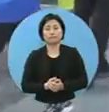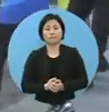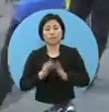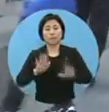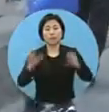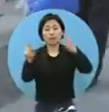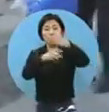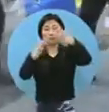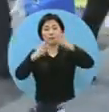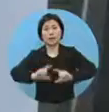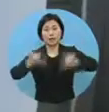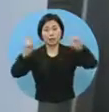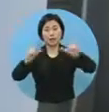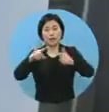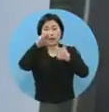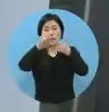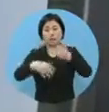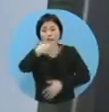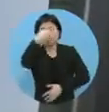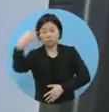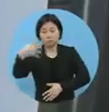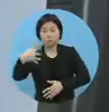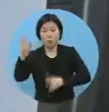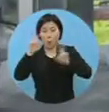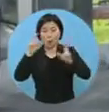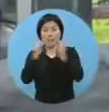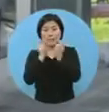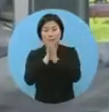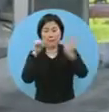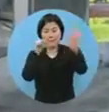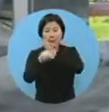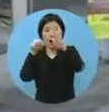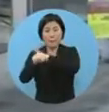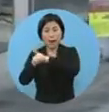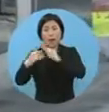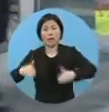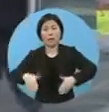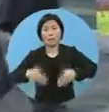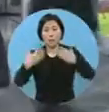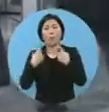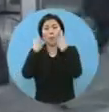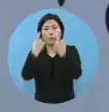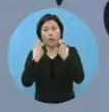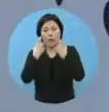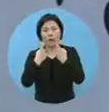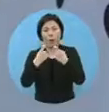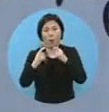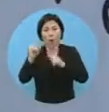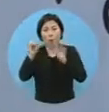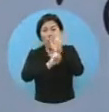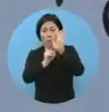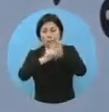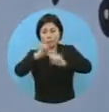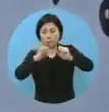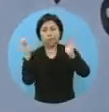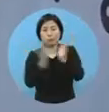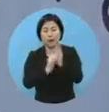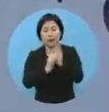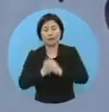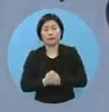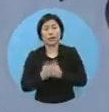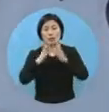도는 지난 13일 나주 혁신도시 입주기관을 직접 찾아가 남도 봄여행 홍보 활동을 펼쳤습니다. 전남의 봄꽃